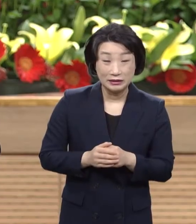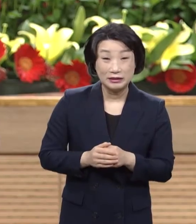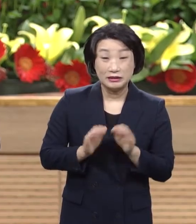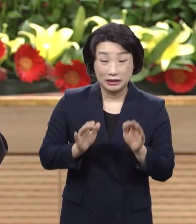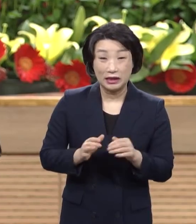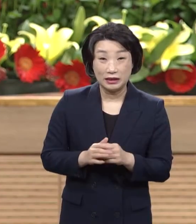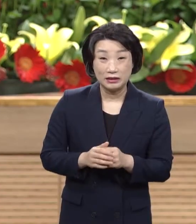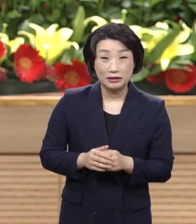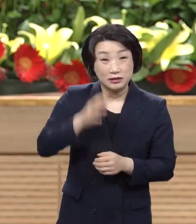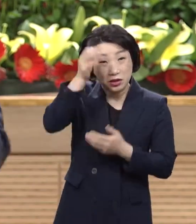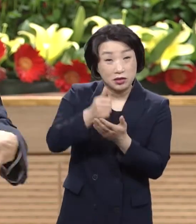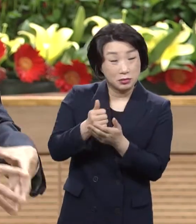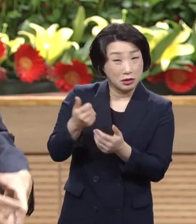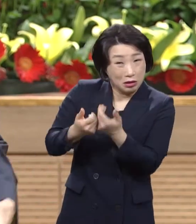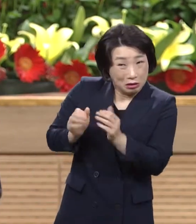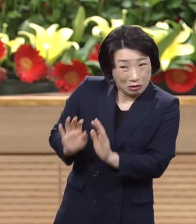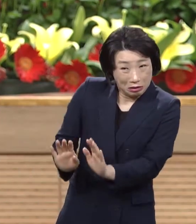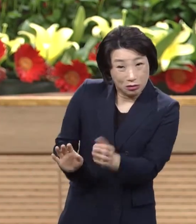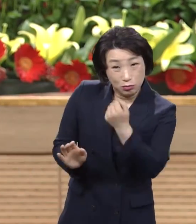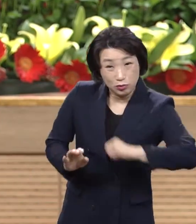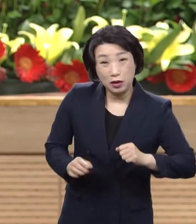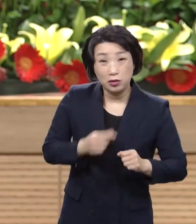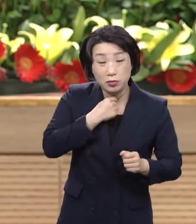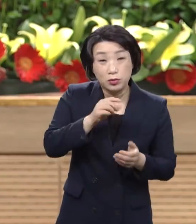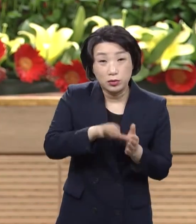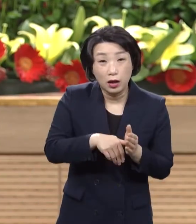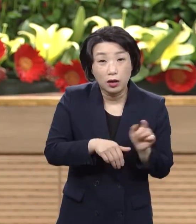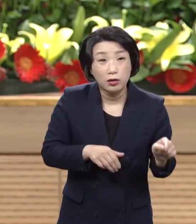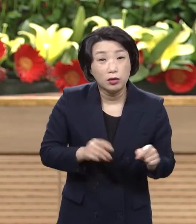그 인격이 거스릴 때